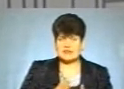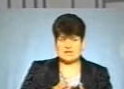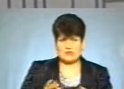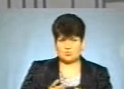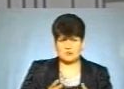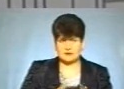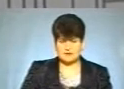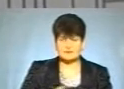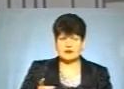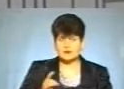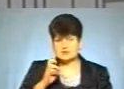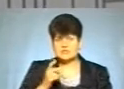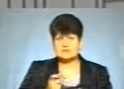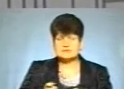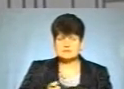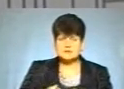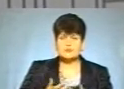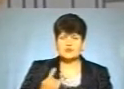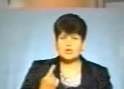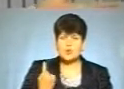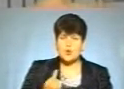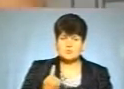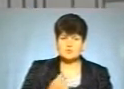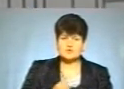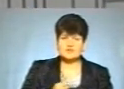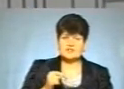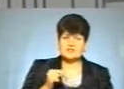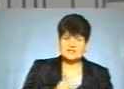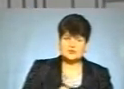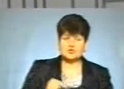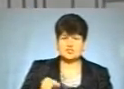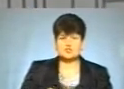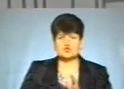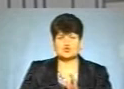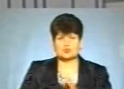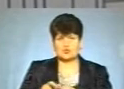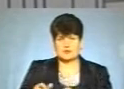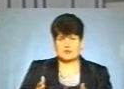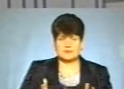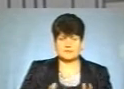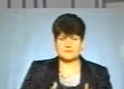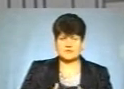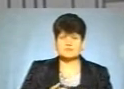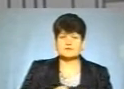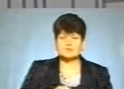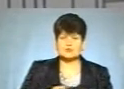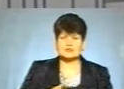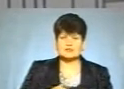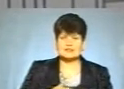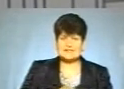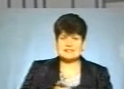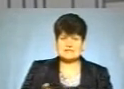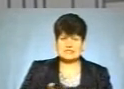кількість. По районним державним адміністраціям в одній області працюють від 1000 до 1600 осіб. В рамках децентралізації, коли ми